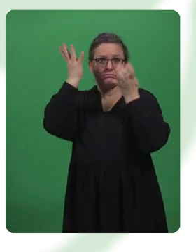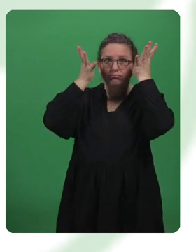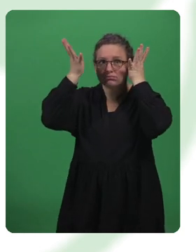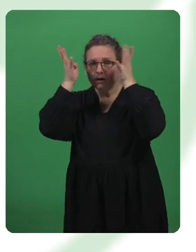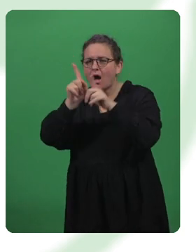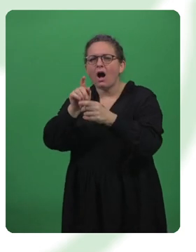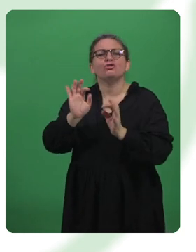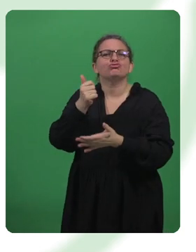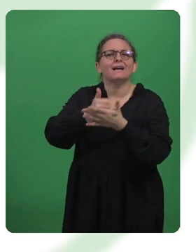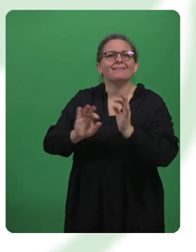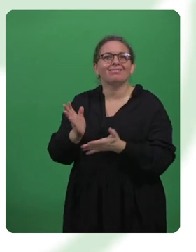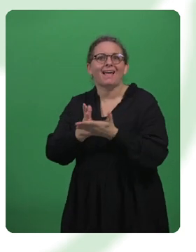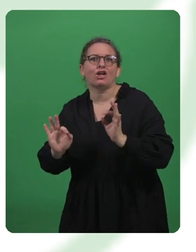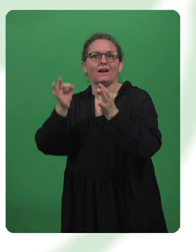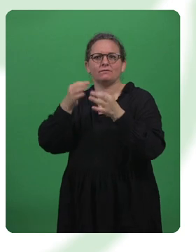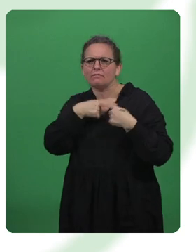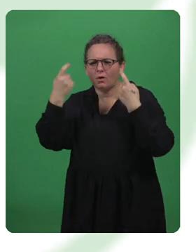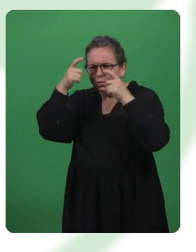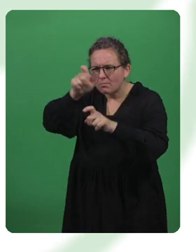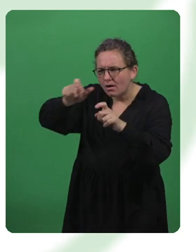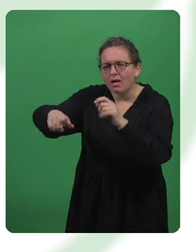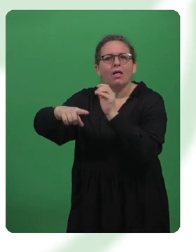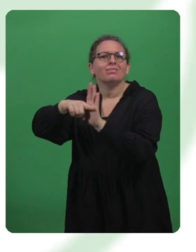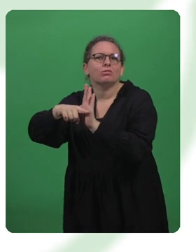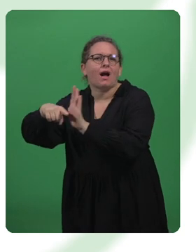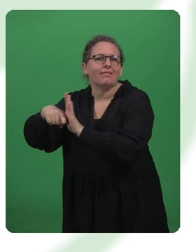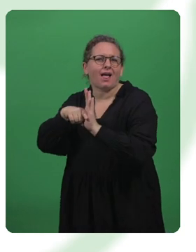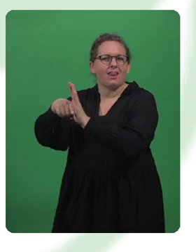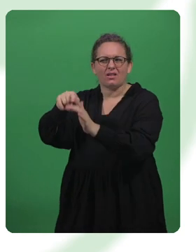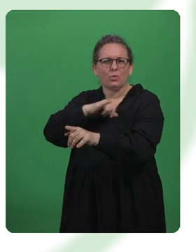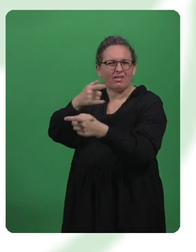standardisierten Teilqualifizierung kümmern wir uns besonders um benachteiligte Jugendliche.